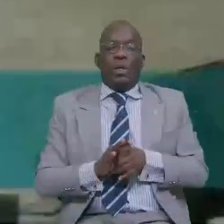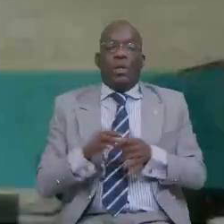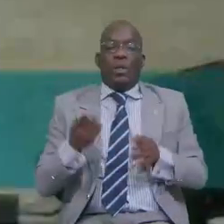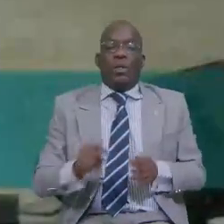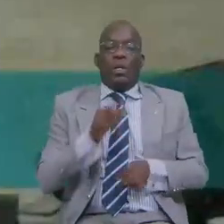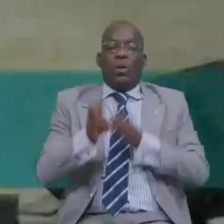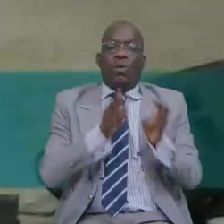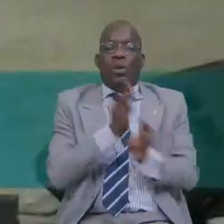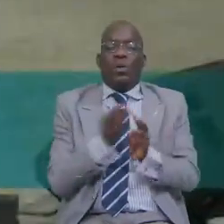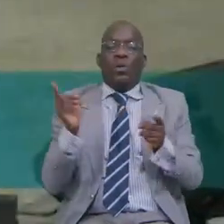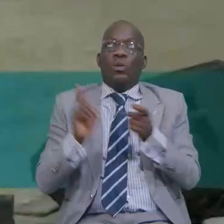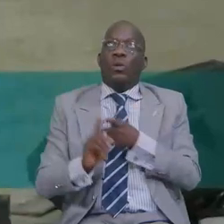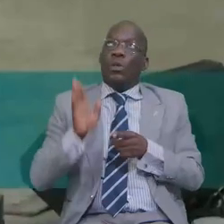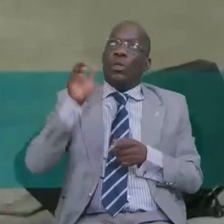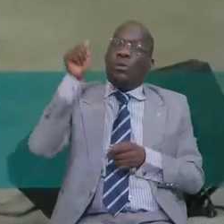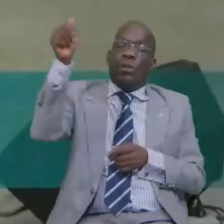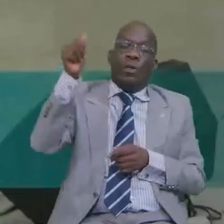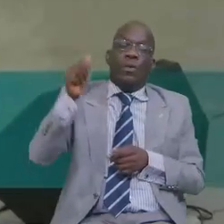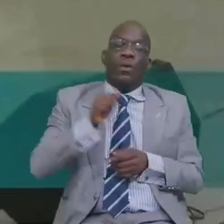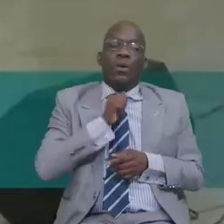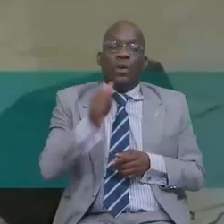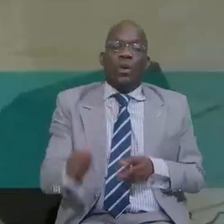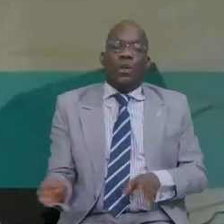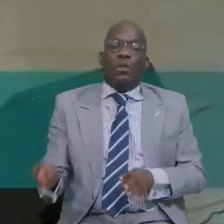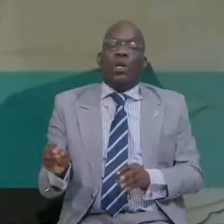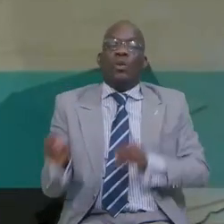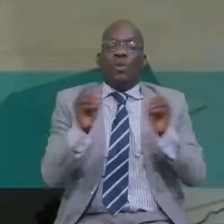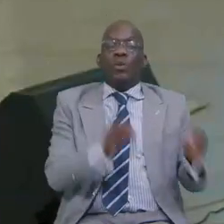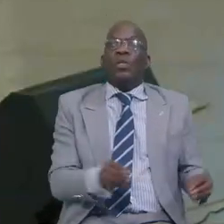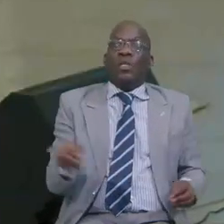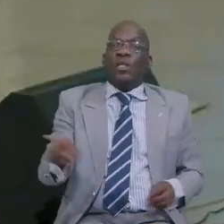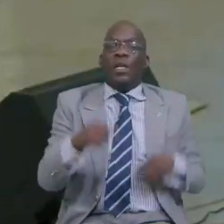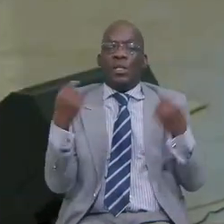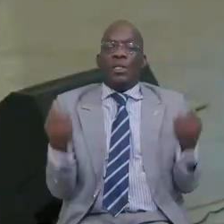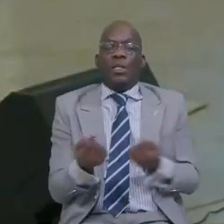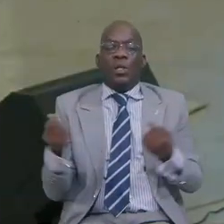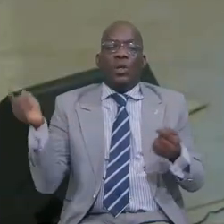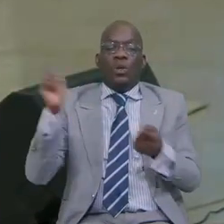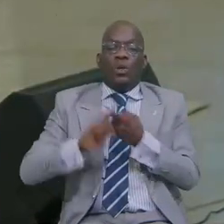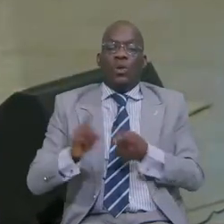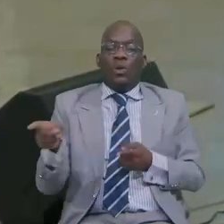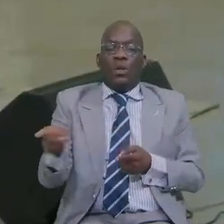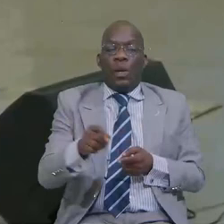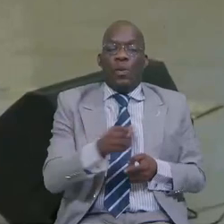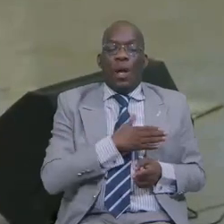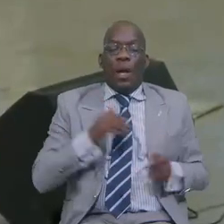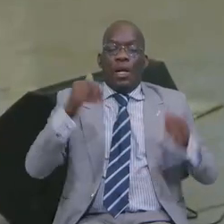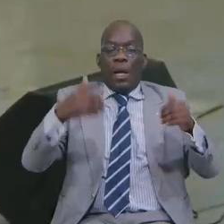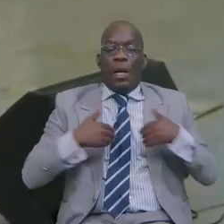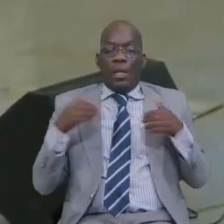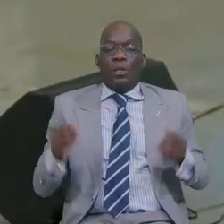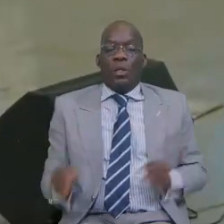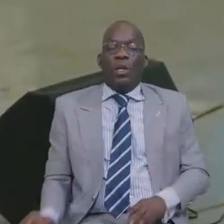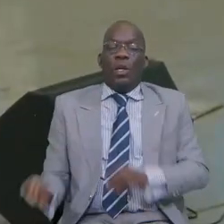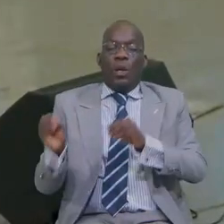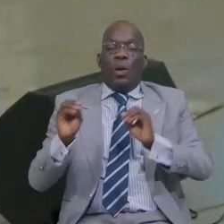réconciliant le monde avec lui-même, en n'imputant point aux hommes leurs offenses, et il a mis